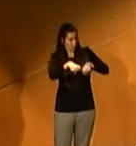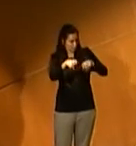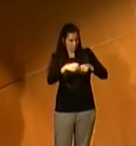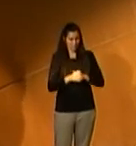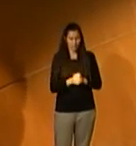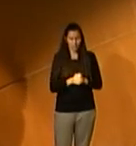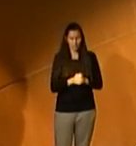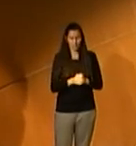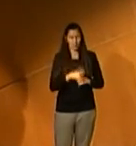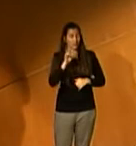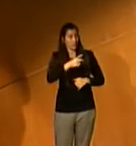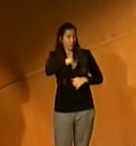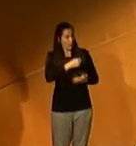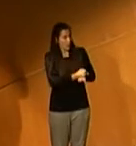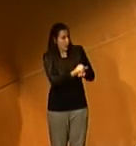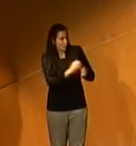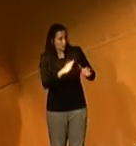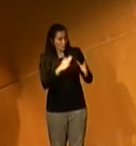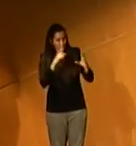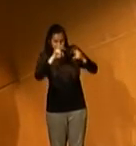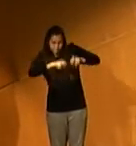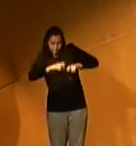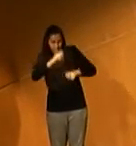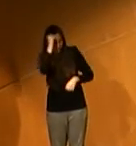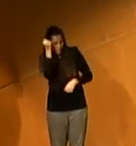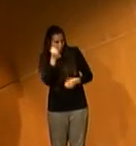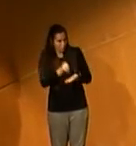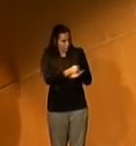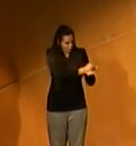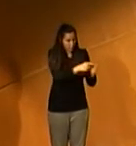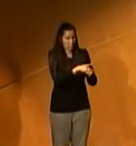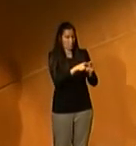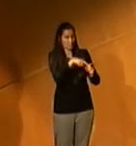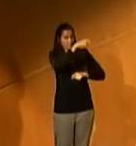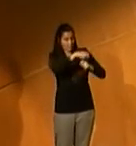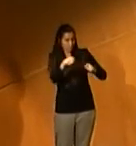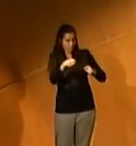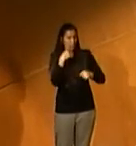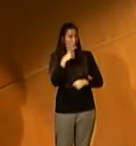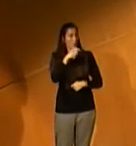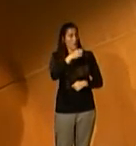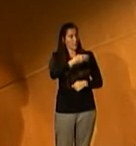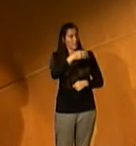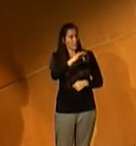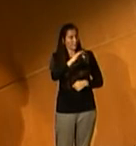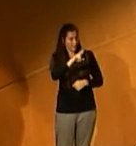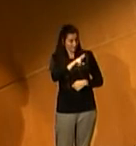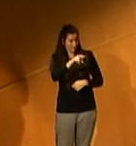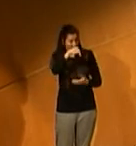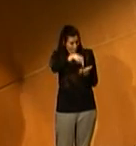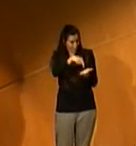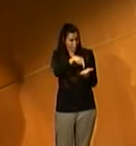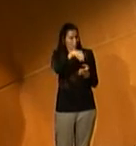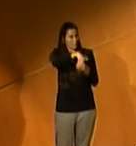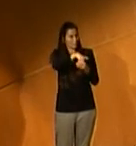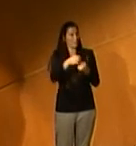les recherches de stages en milieu ordinaire et sur la mise en place d'une évaluation à la MFR proposant le CAPA. Le